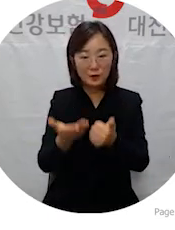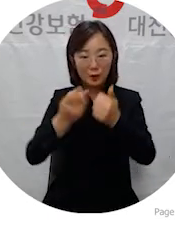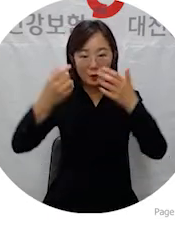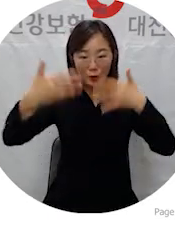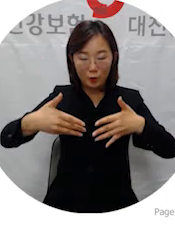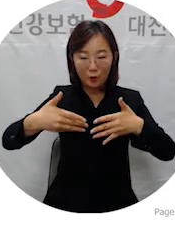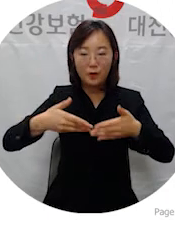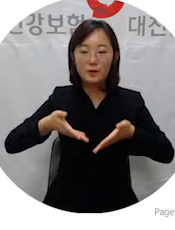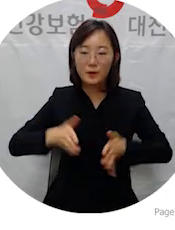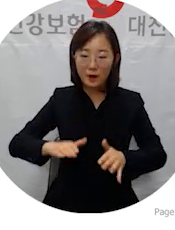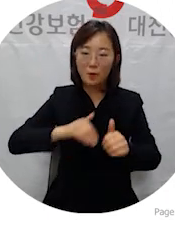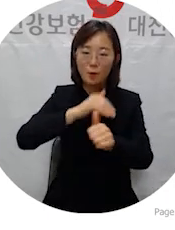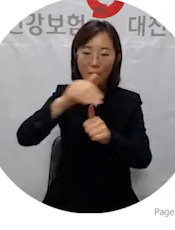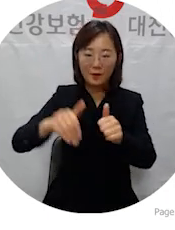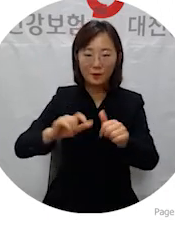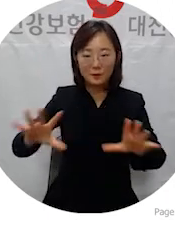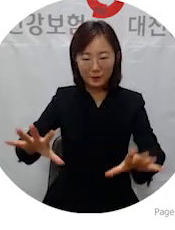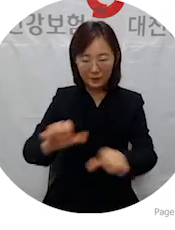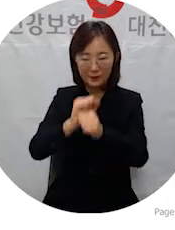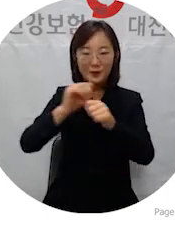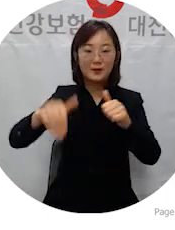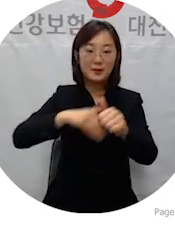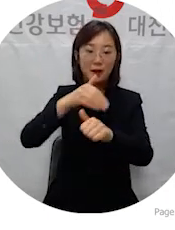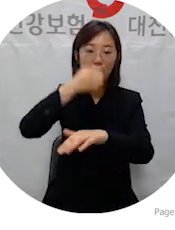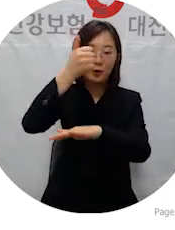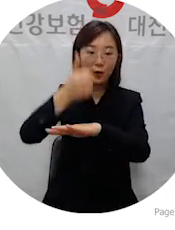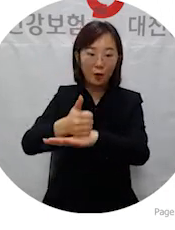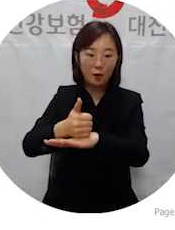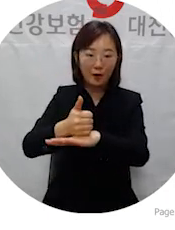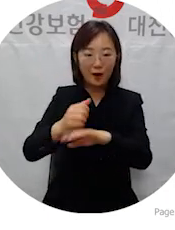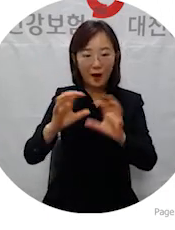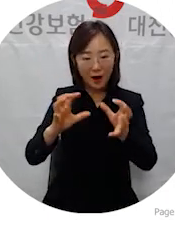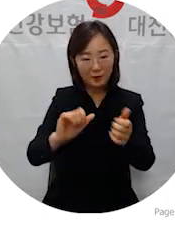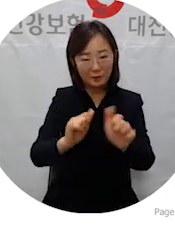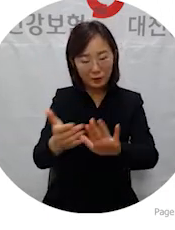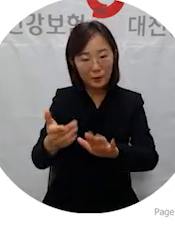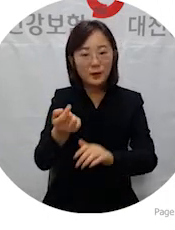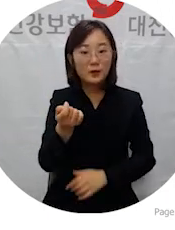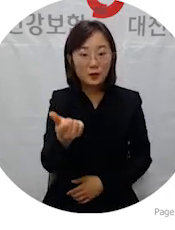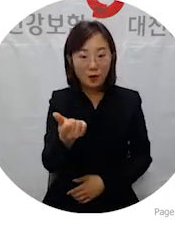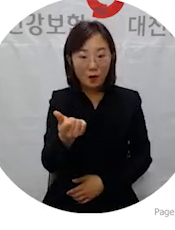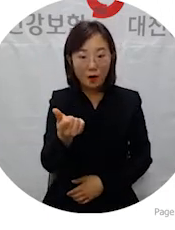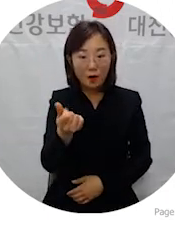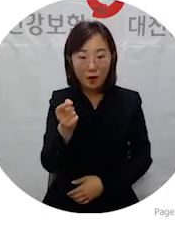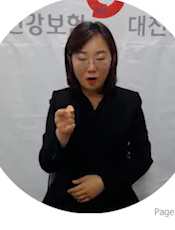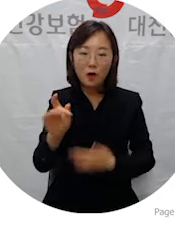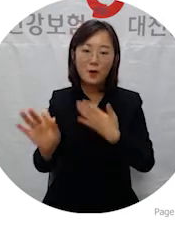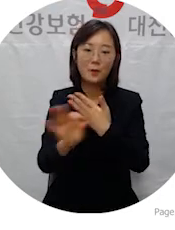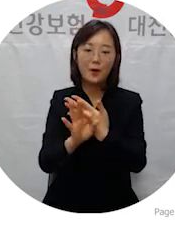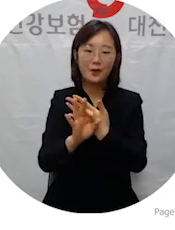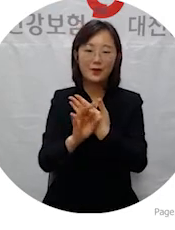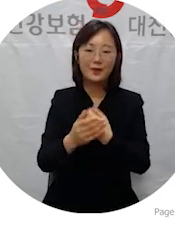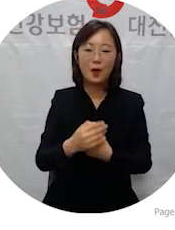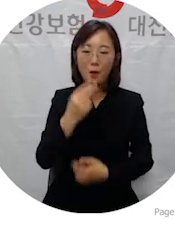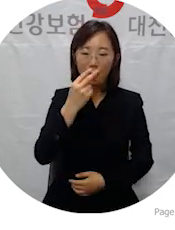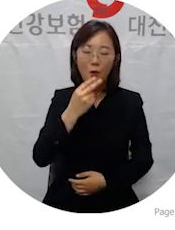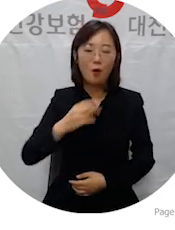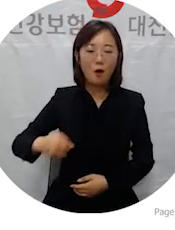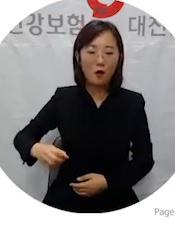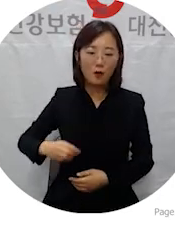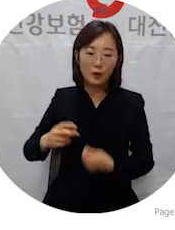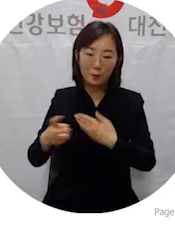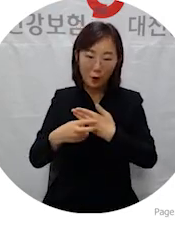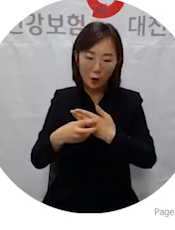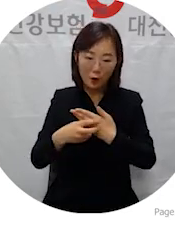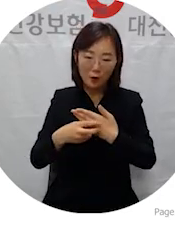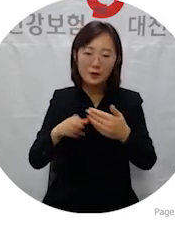환경 등 종합적인 상황을 반영하는 바, 영아 사망률이 낮다는 것은 그만큼 보건의료 제도 및 인프라